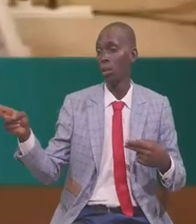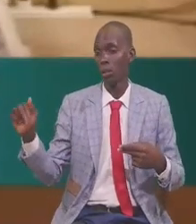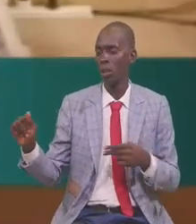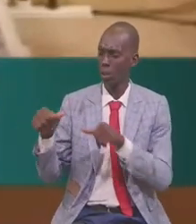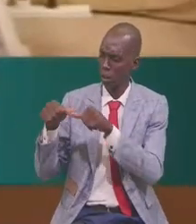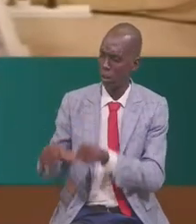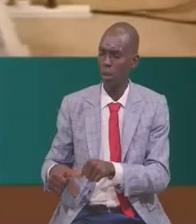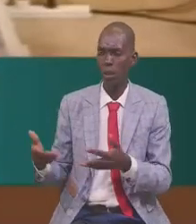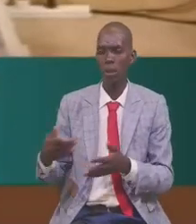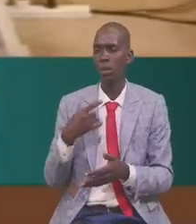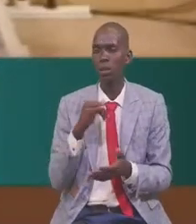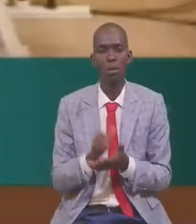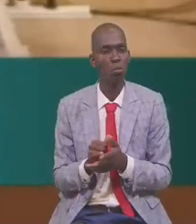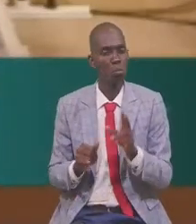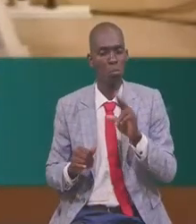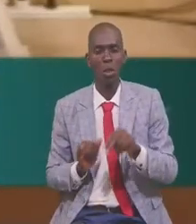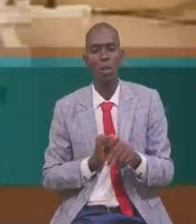Bethel.